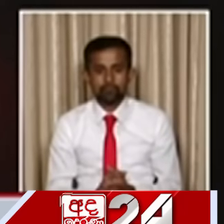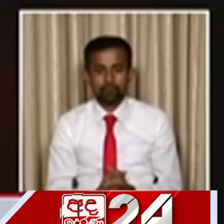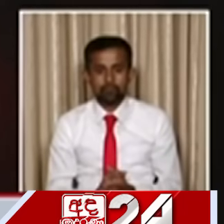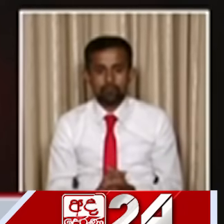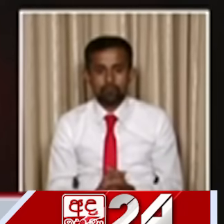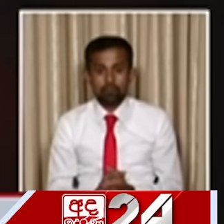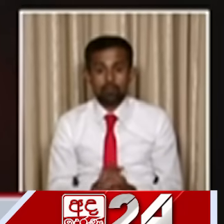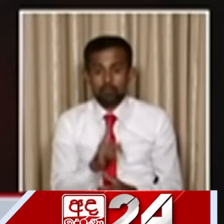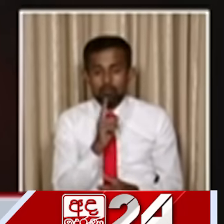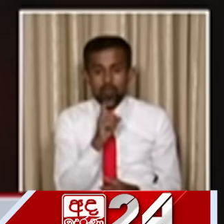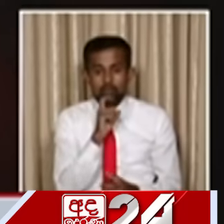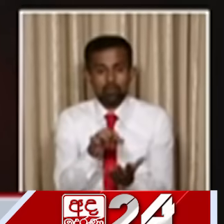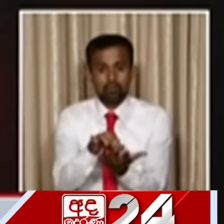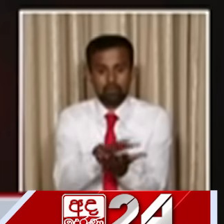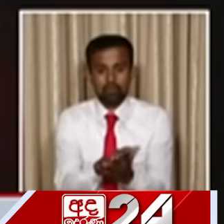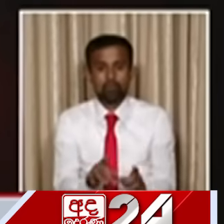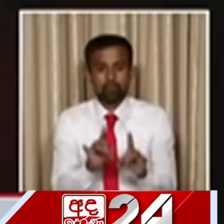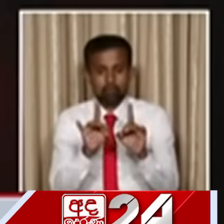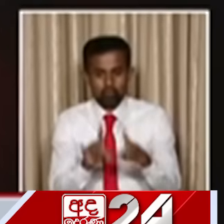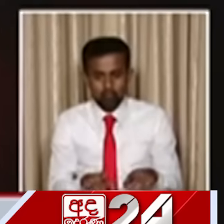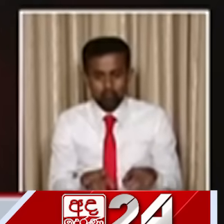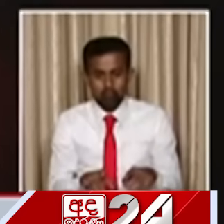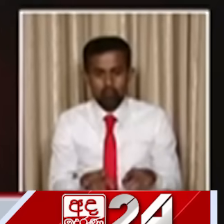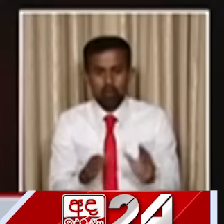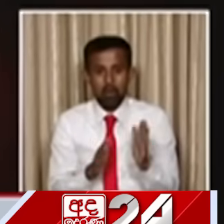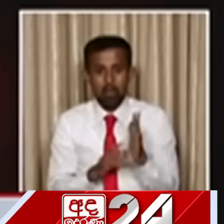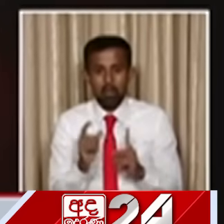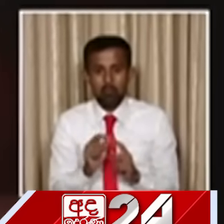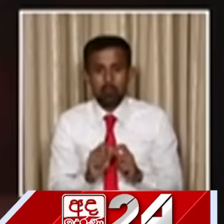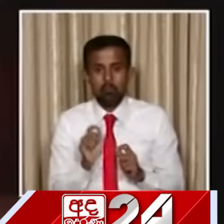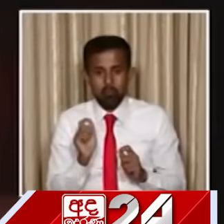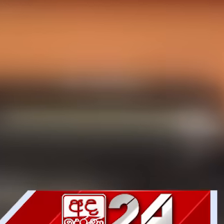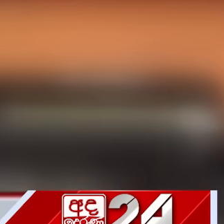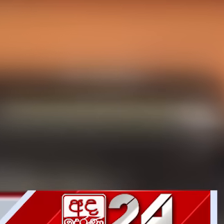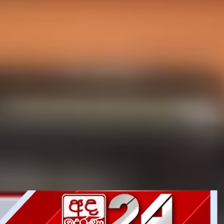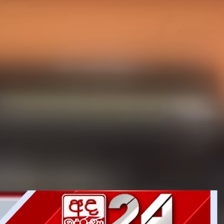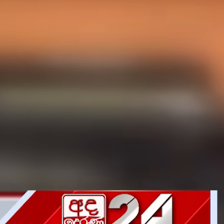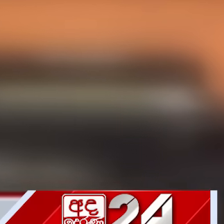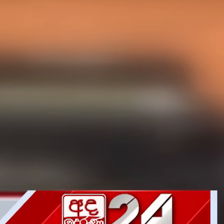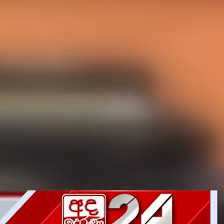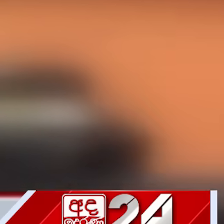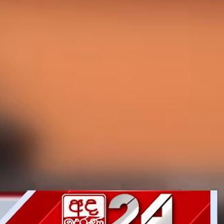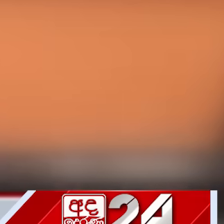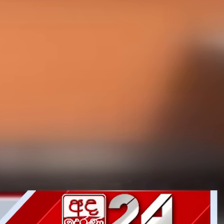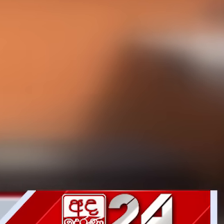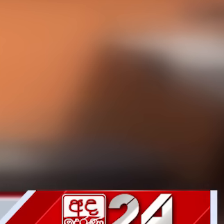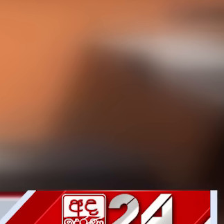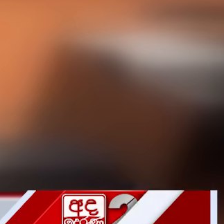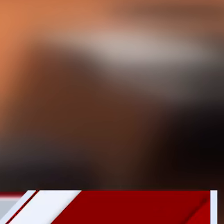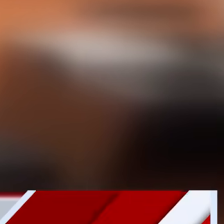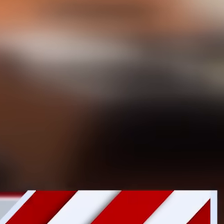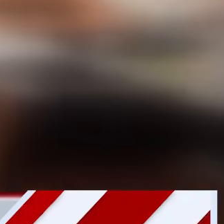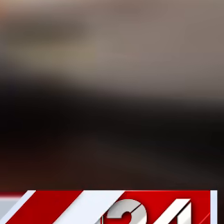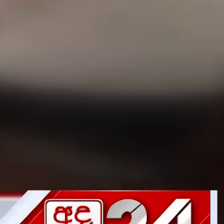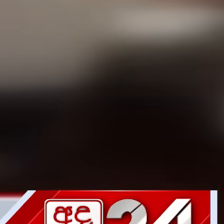බණ්ඩාර මැතිතුමා වීඩියෝ ගත කිරීම නතර කරන්න මාත්‍ය මණ්ඩලය හා ඔන්න තරම් තියෙනවා වීඩියෝ විපක්ෂ නායකවරයාගේ කතාව අතර වාරේදී